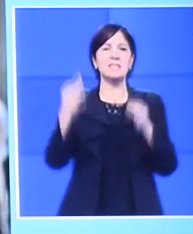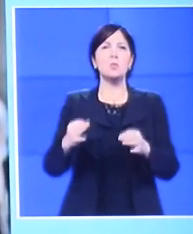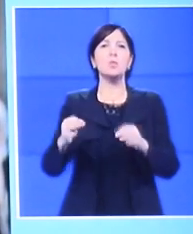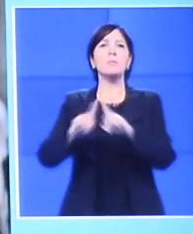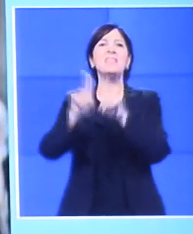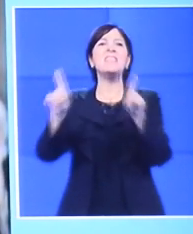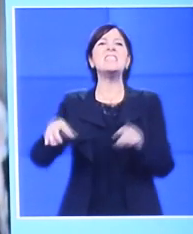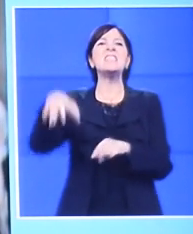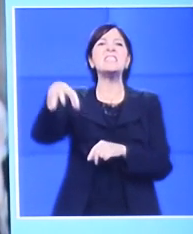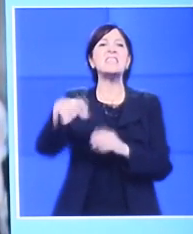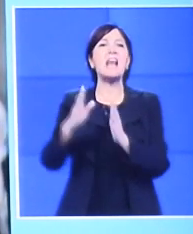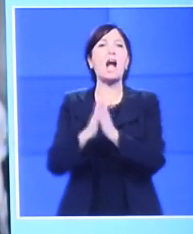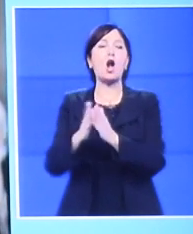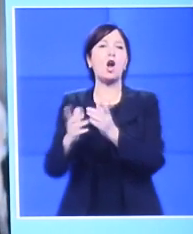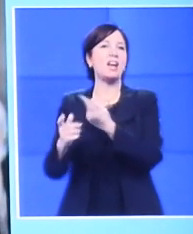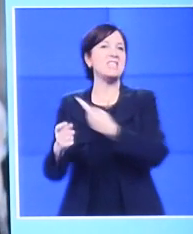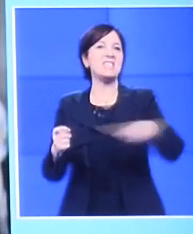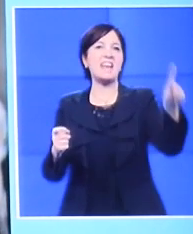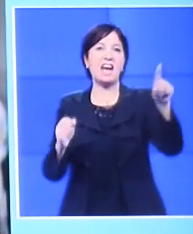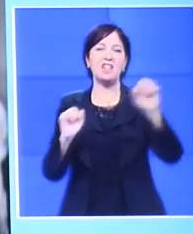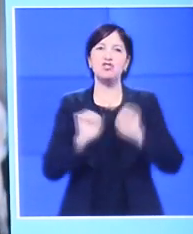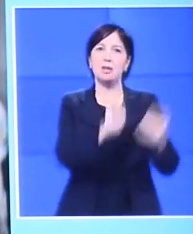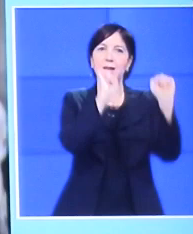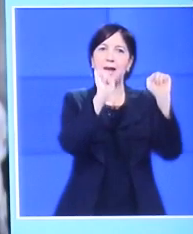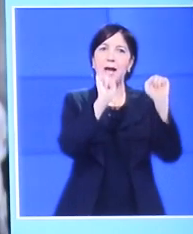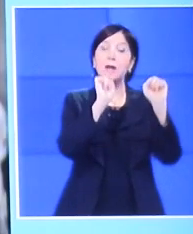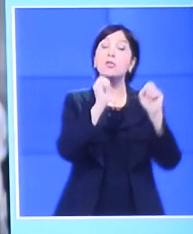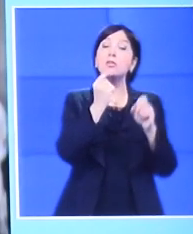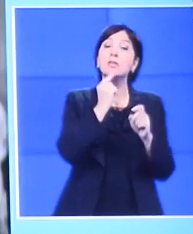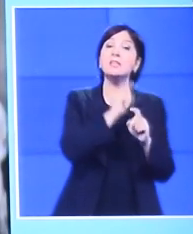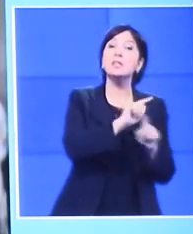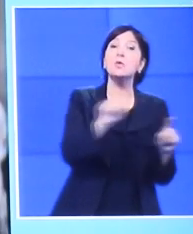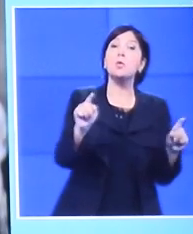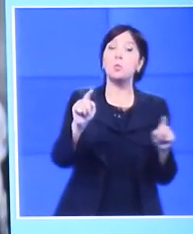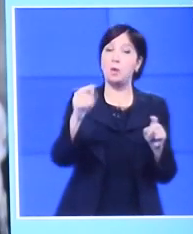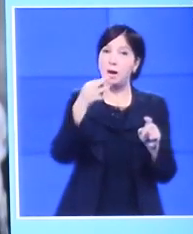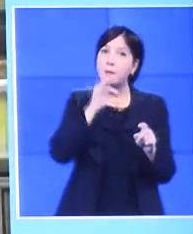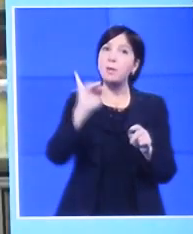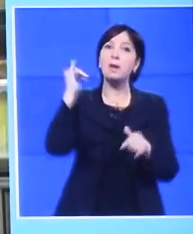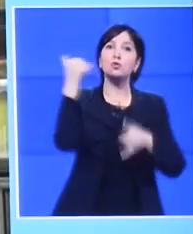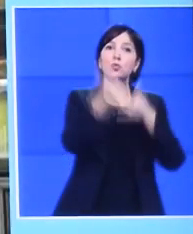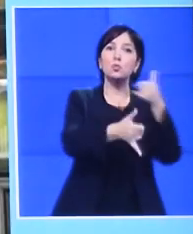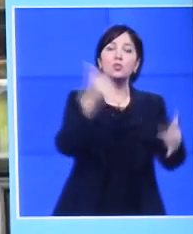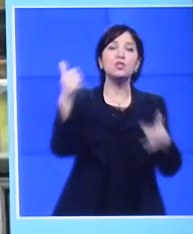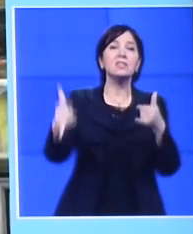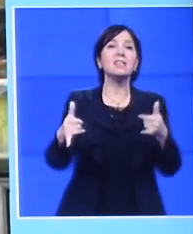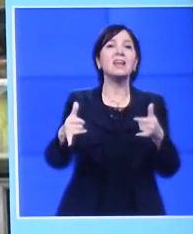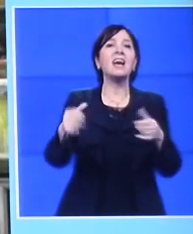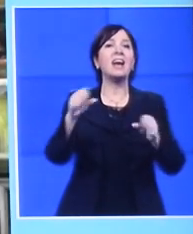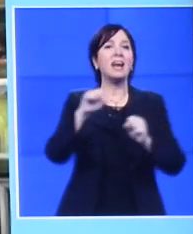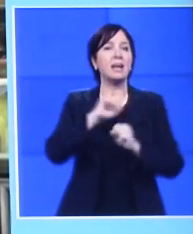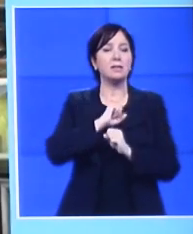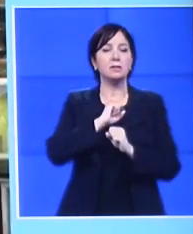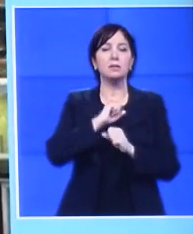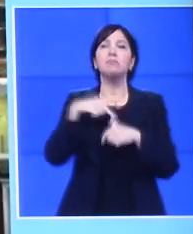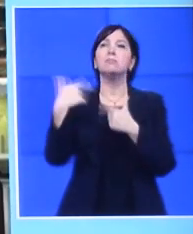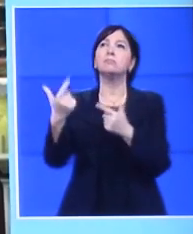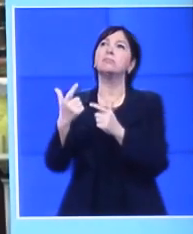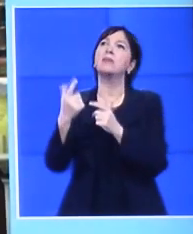sinagoghe, anzi, viene l'ora in cui chiunque vi ucciderà crederà di rendere culto a